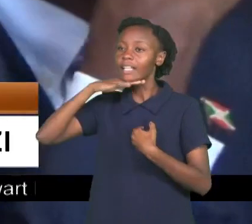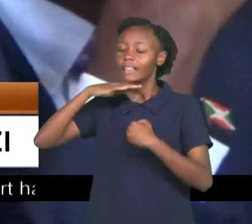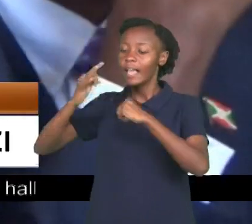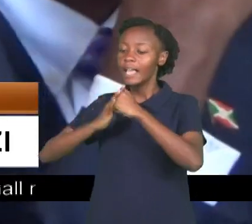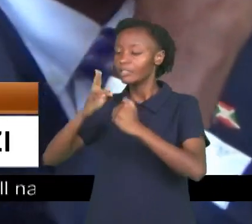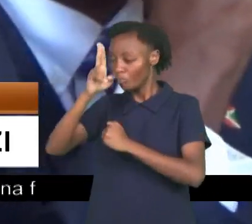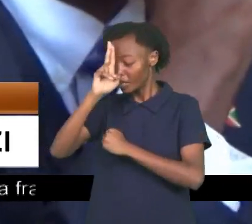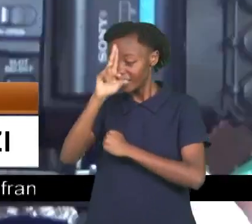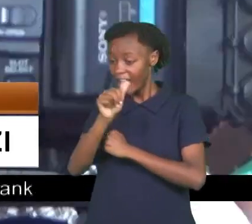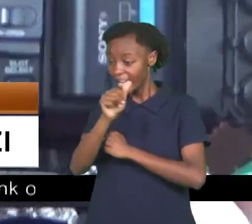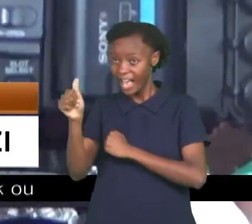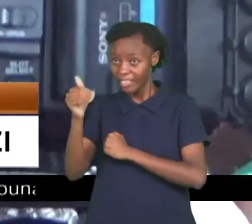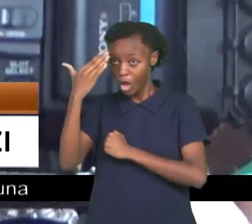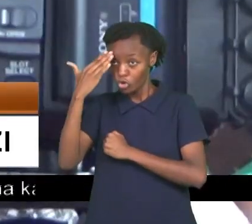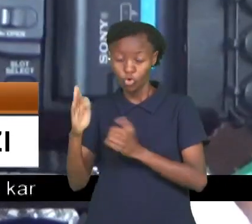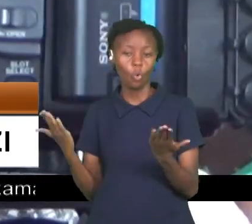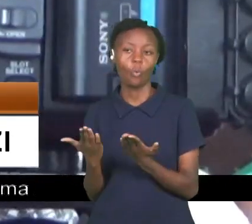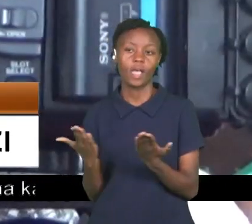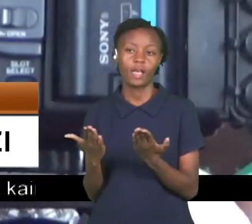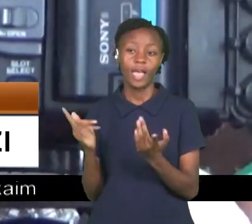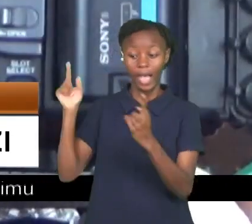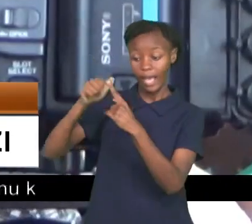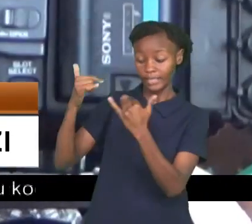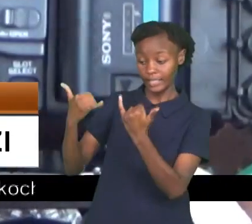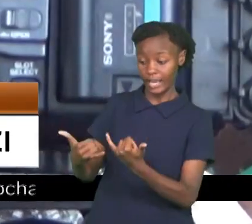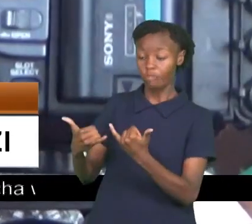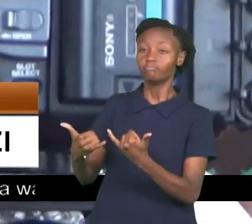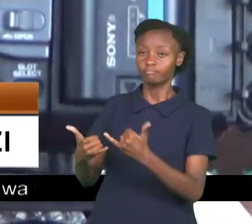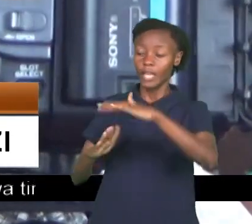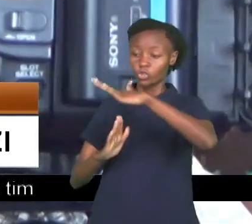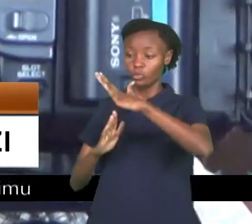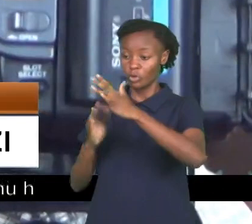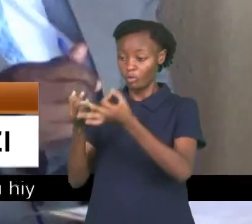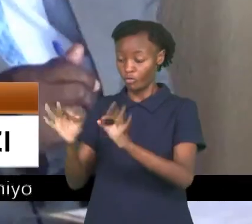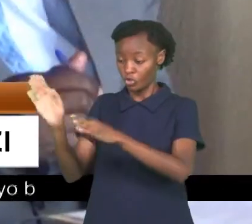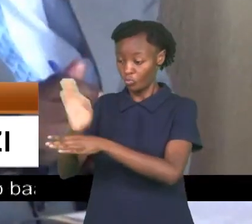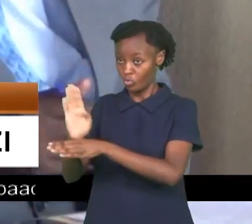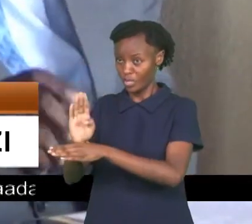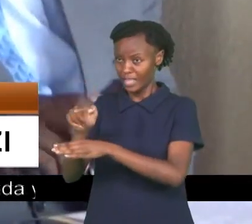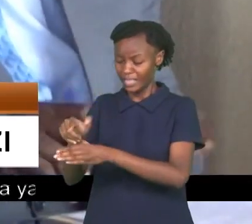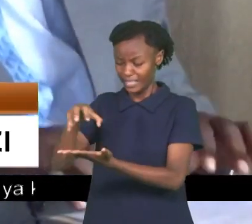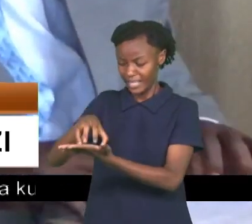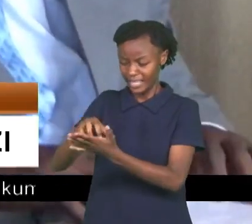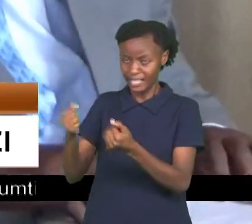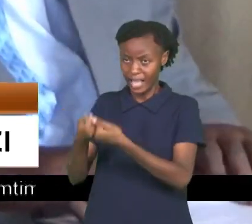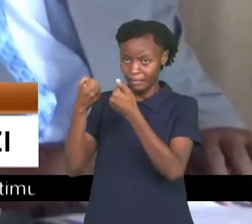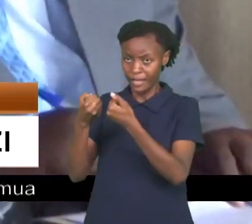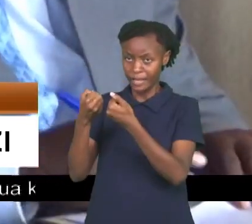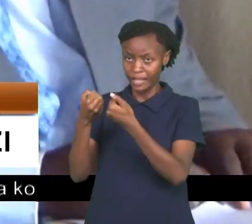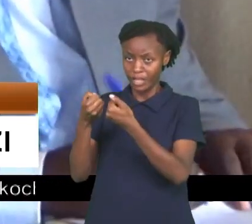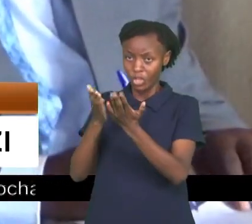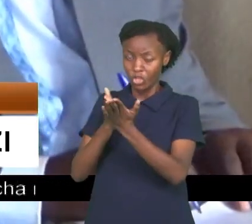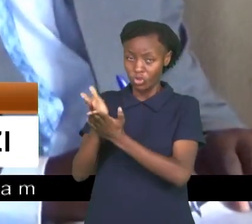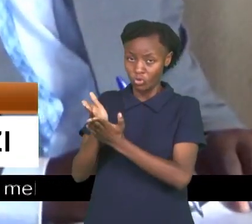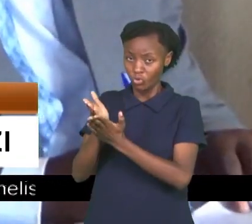wengine wengi wasijulikane waliko hadi kufikia sasa. Kulingana na wakuu wa jeshi la Burundi, tukio hilo la kambini ambalo lilitekelezwa na kundi